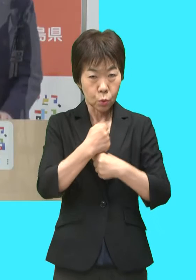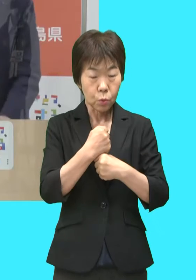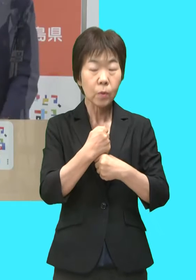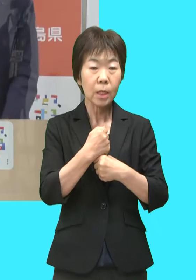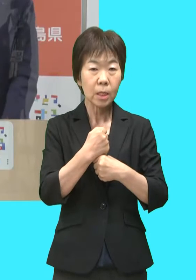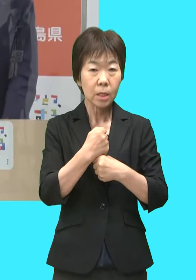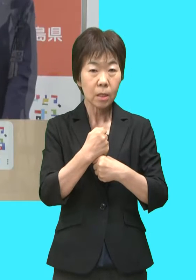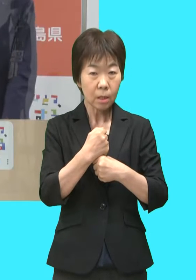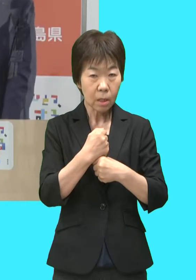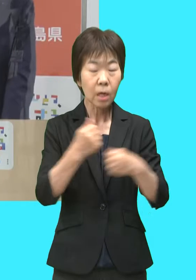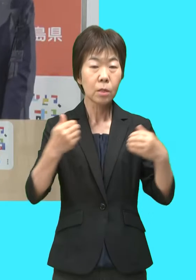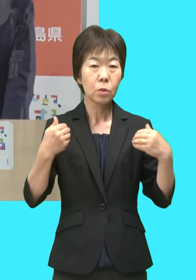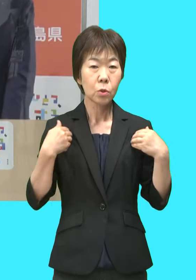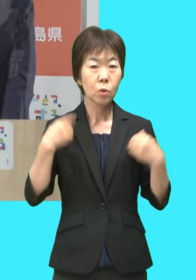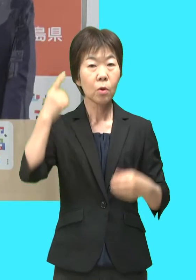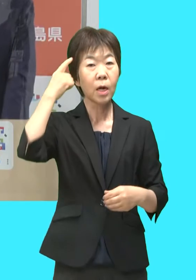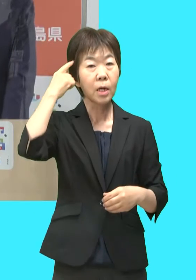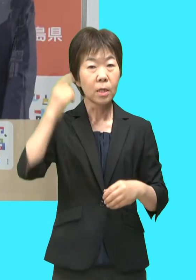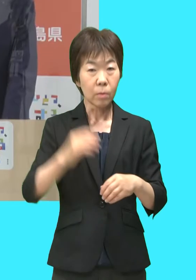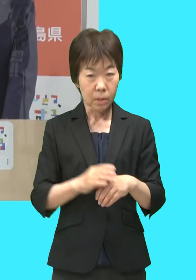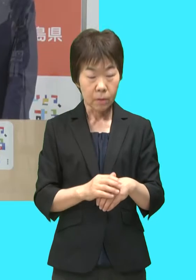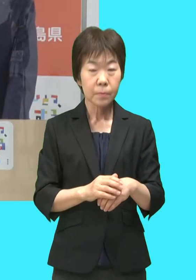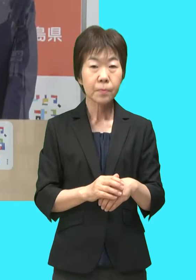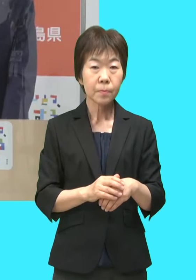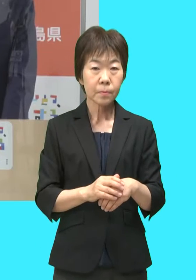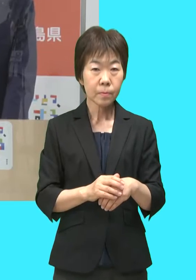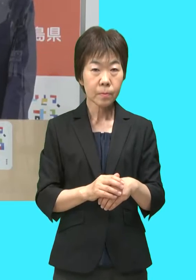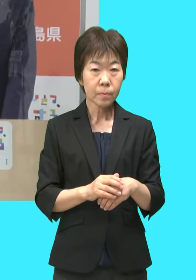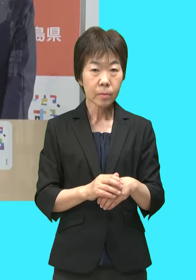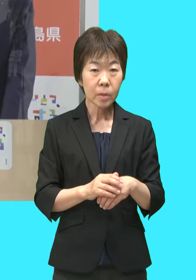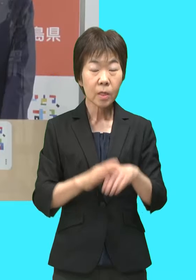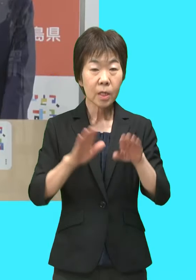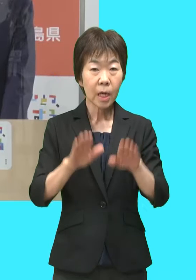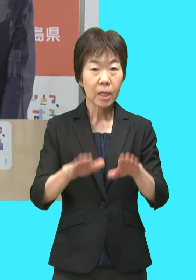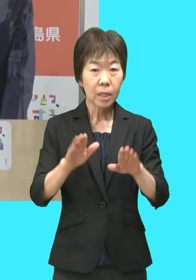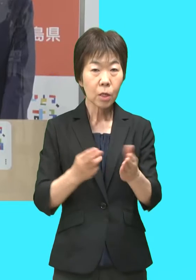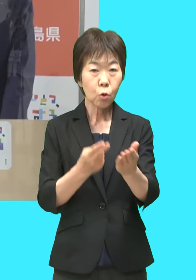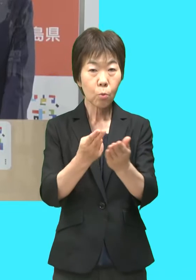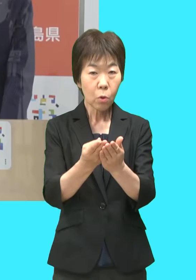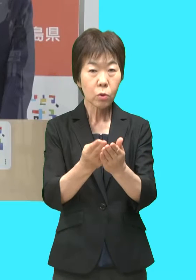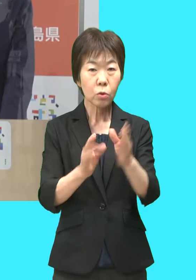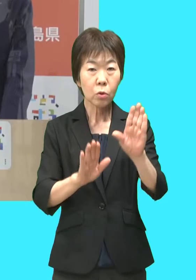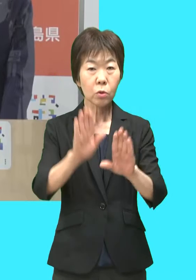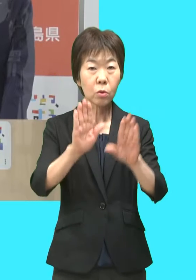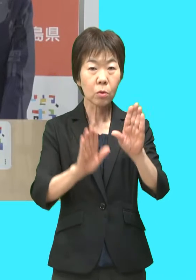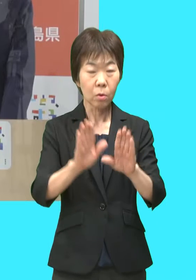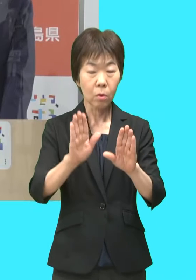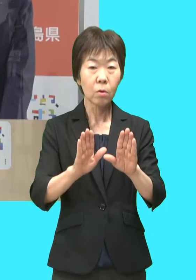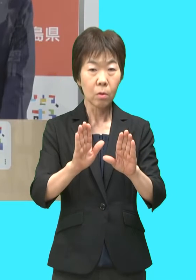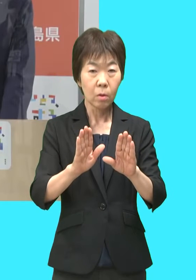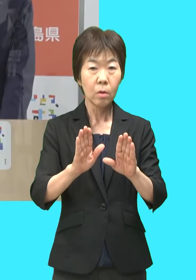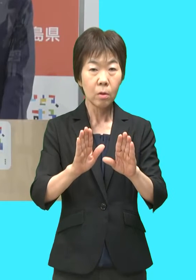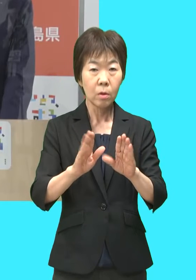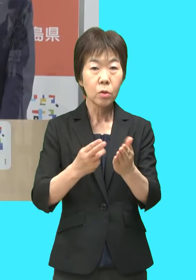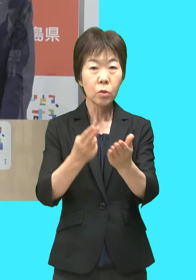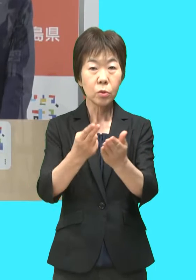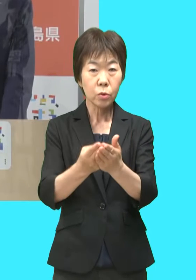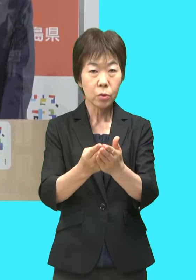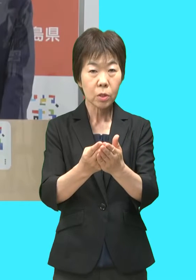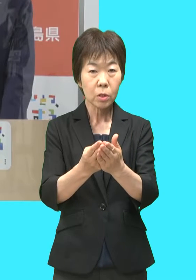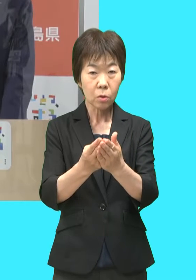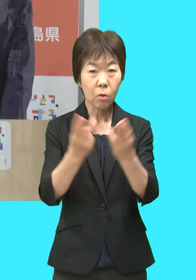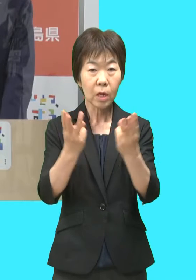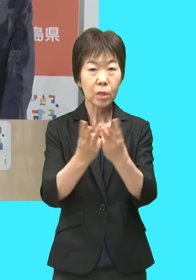く必要があると考えております。で、そういう中で現在の病床の状況でありますが、入院の病